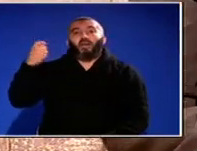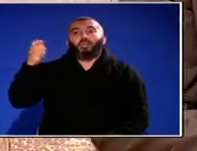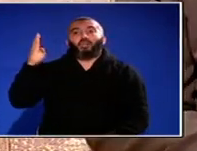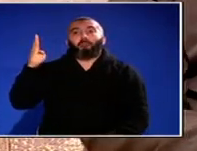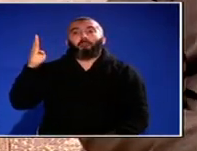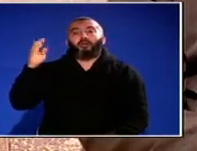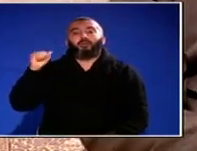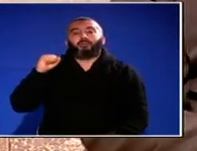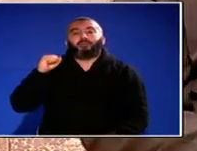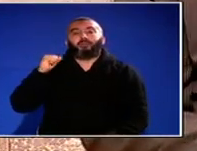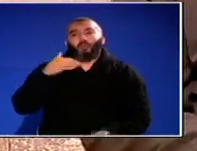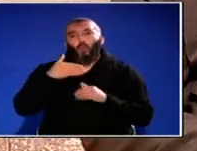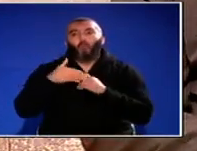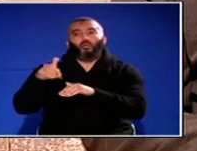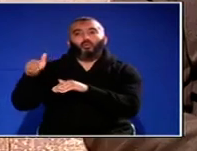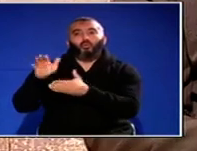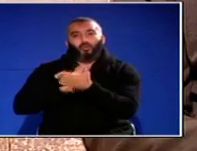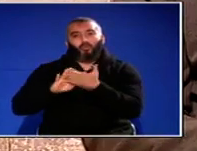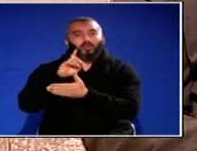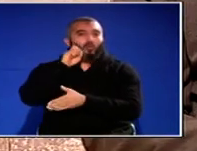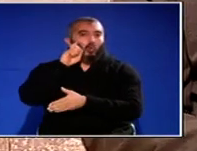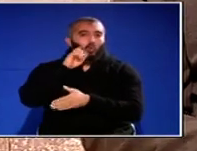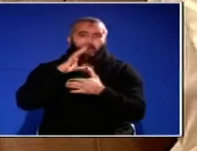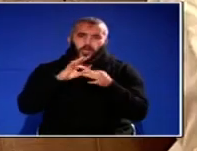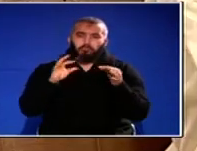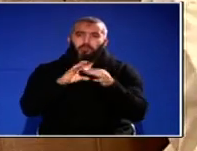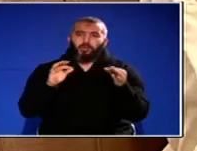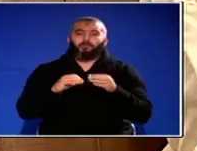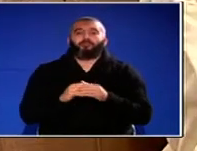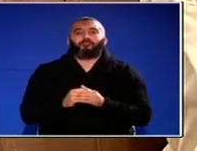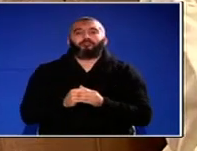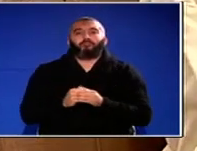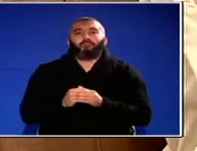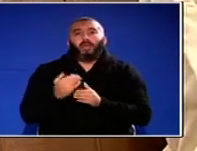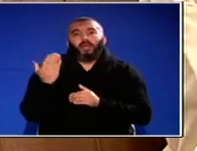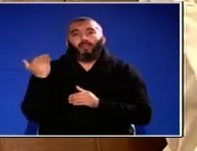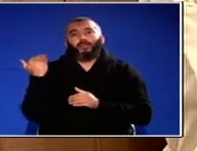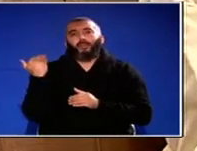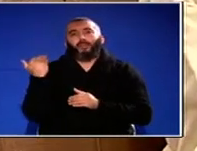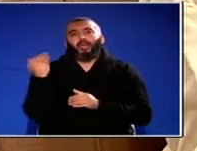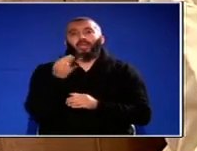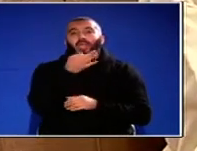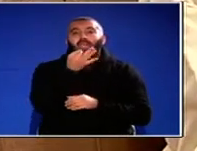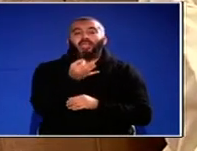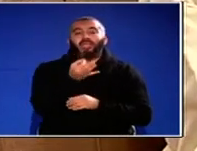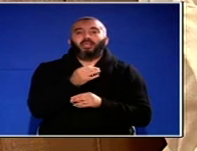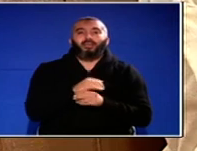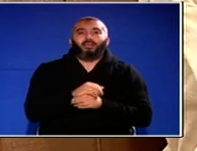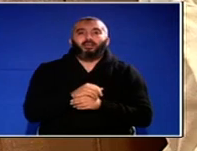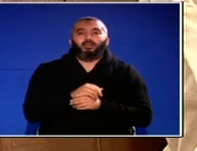عمار. بسم الله الرحمن الرحيم. كنا قد رأينا قبل قليل